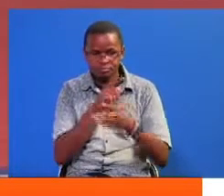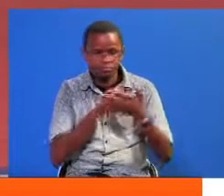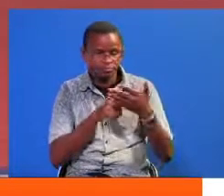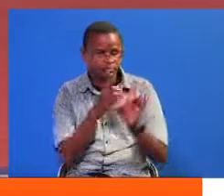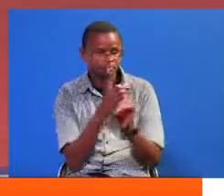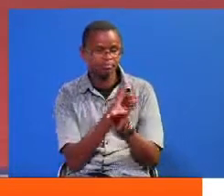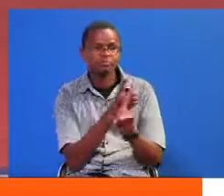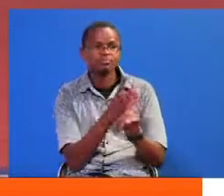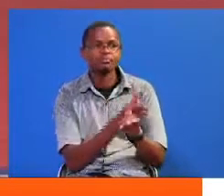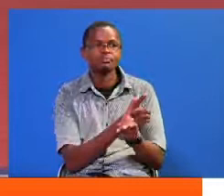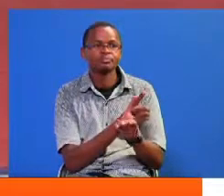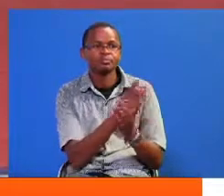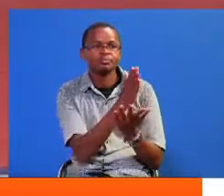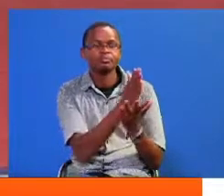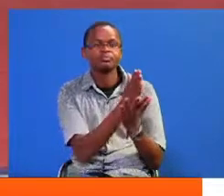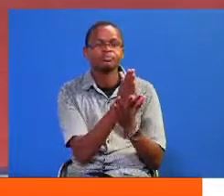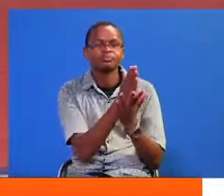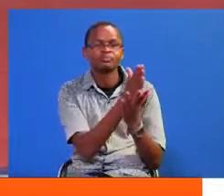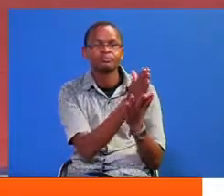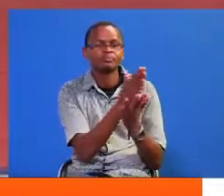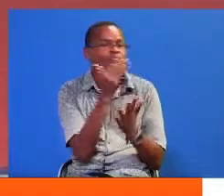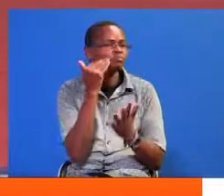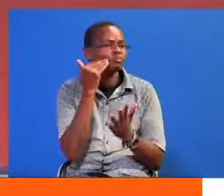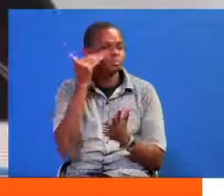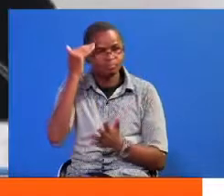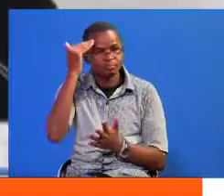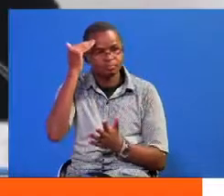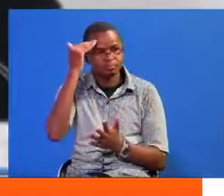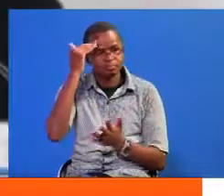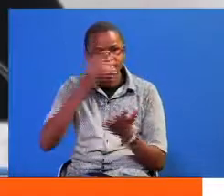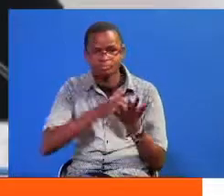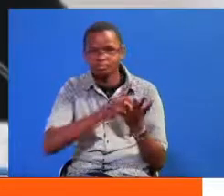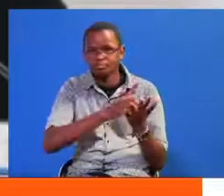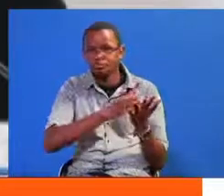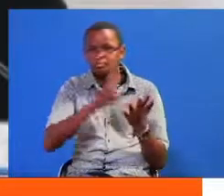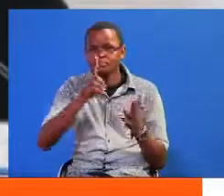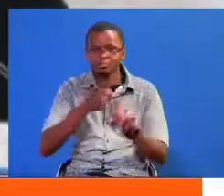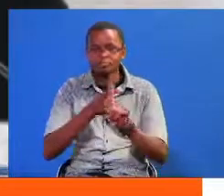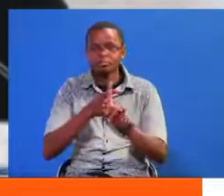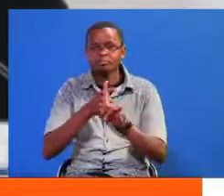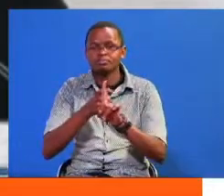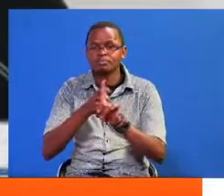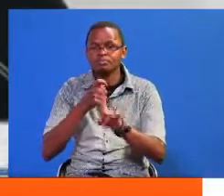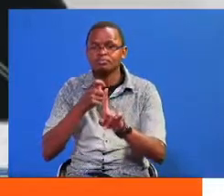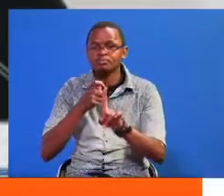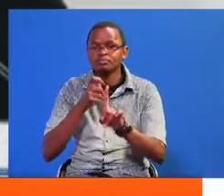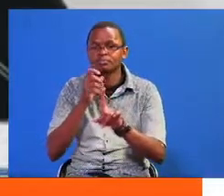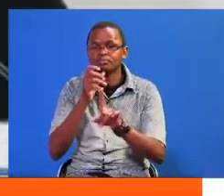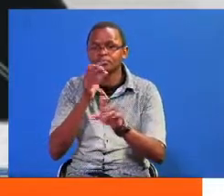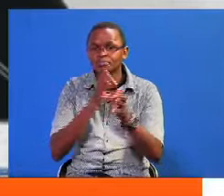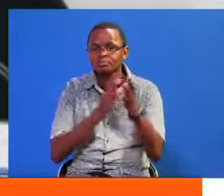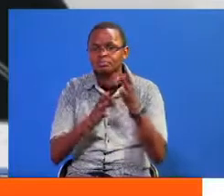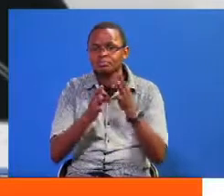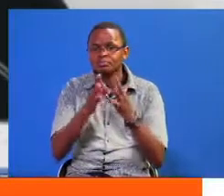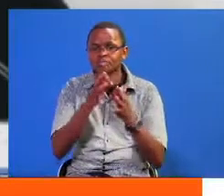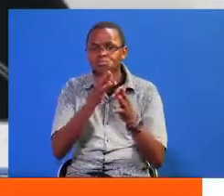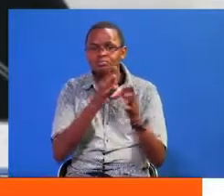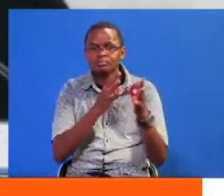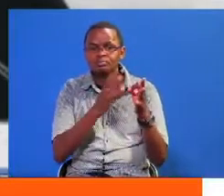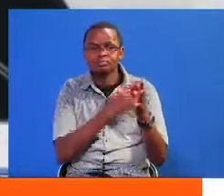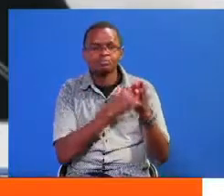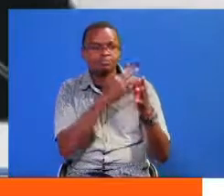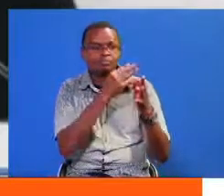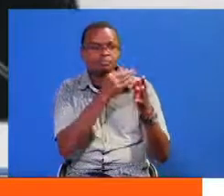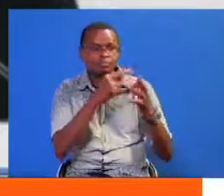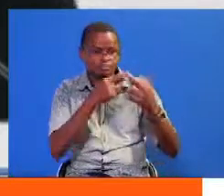difference between the court departing from its judgments